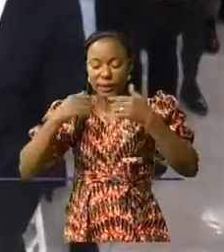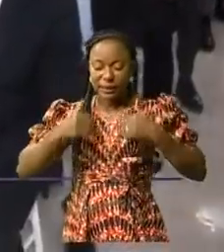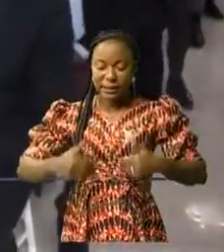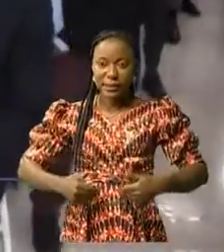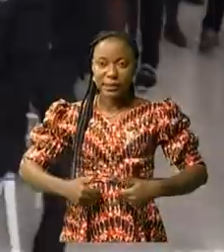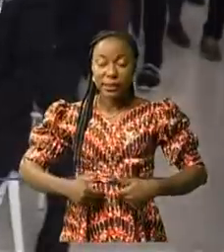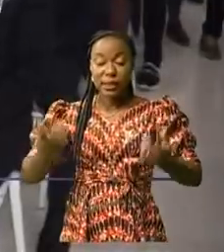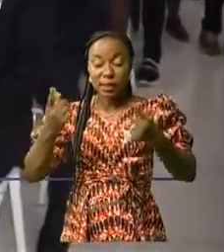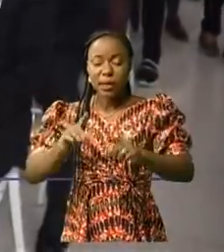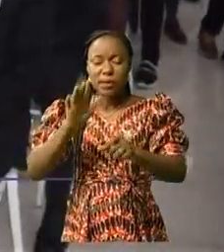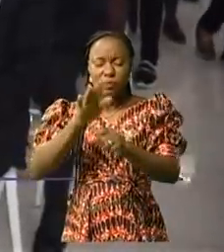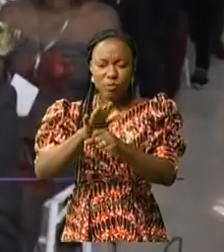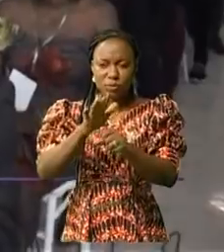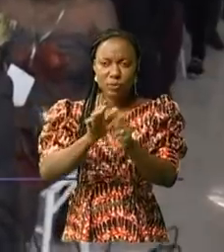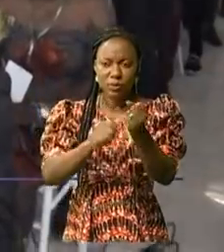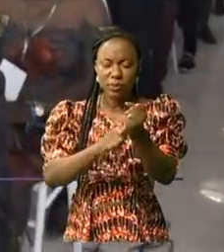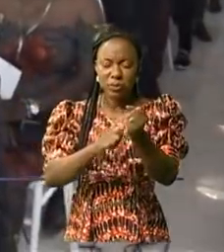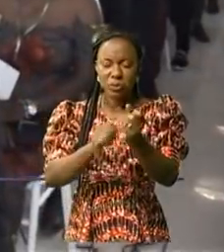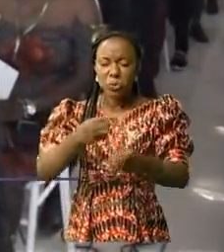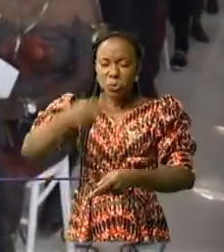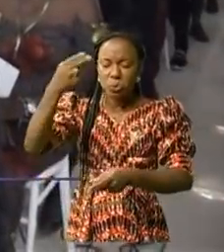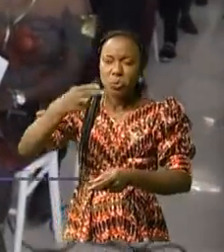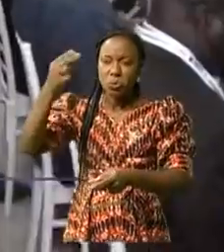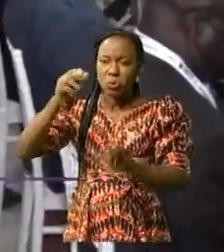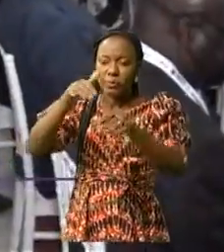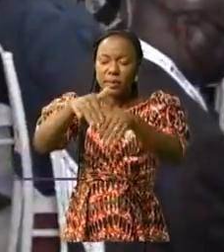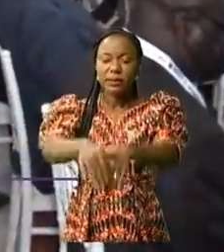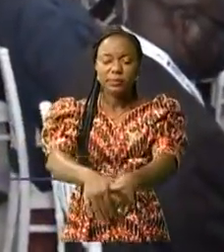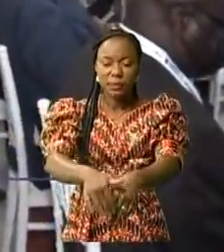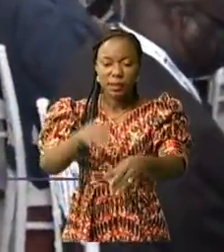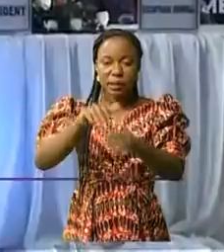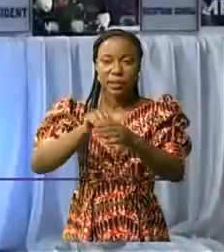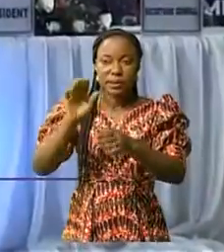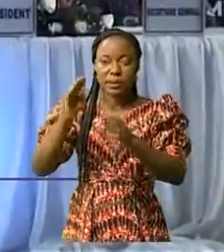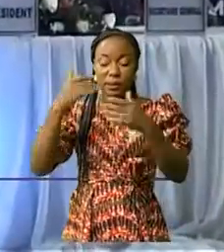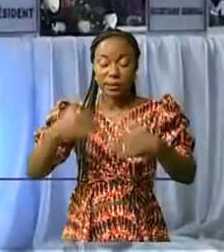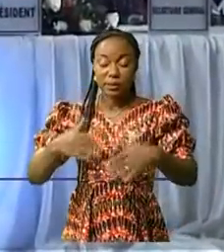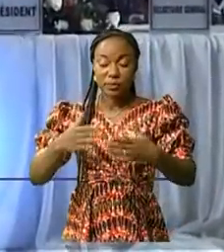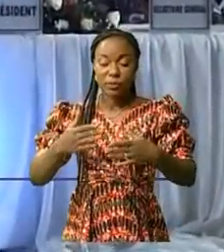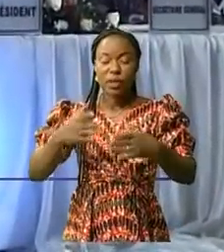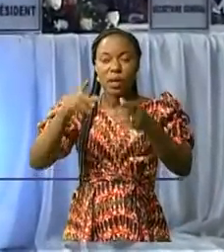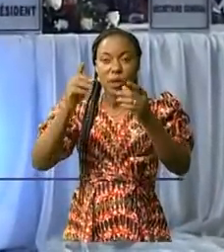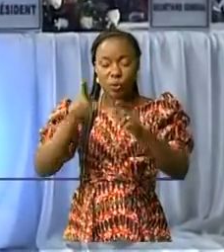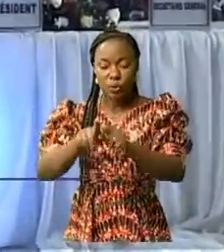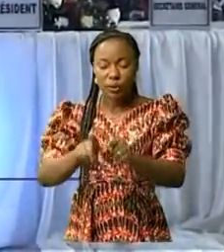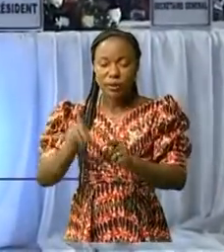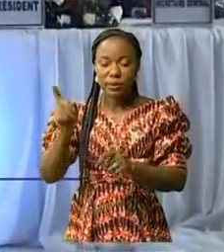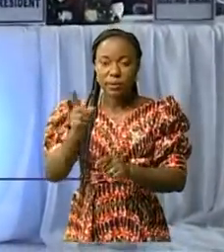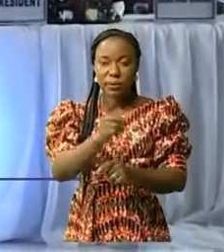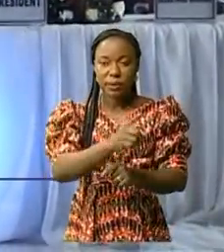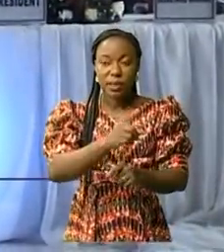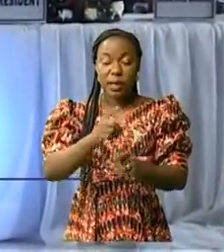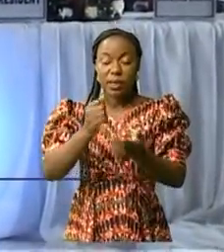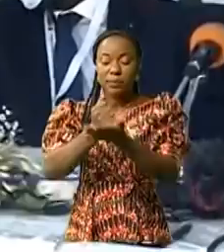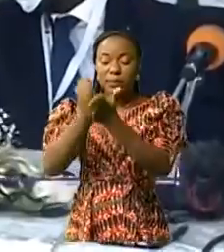signalons que plusieurs personnalités de deux rives ont pris part à cette brève cérémonie inaugurale parmi lesquels l'ambassadeur de la république